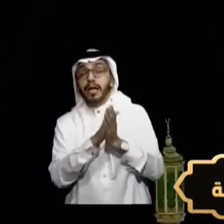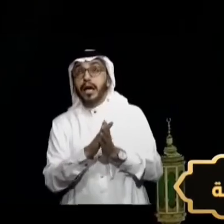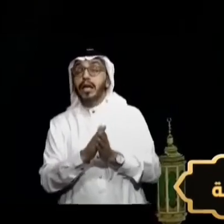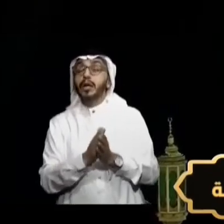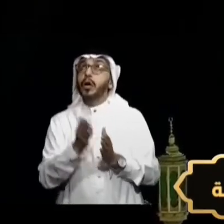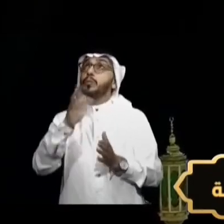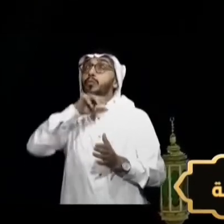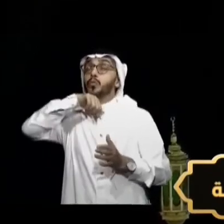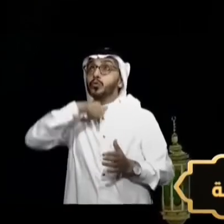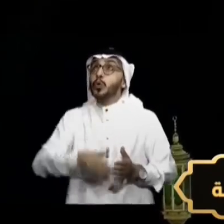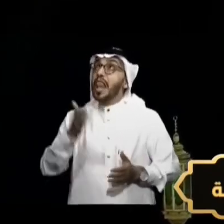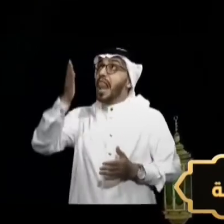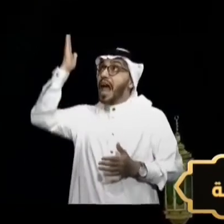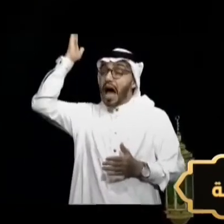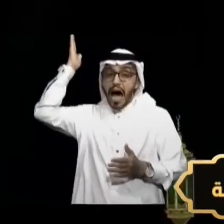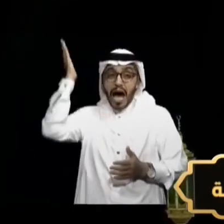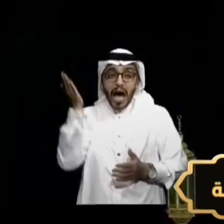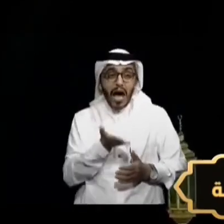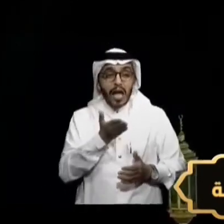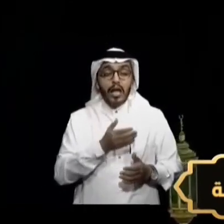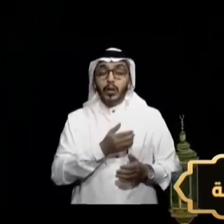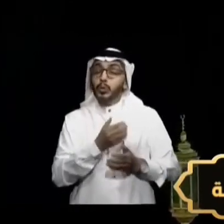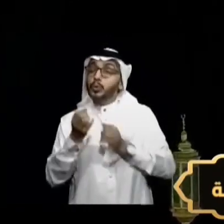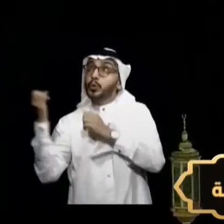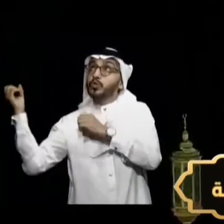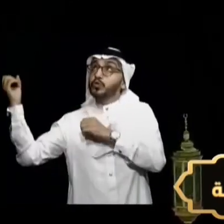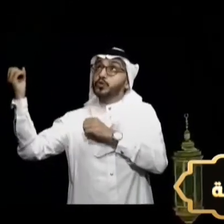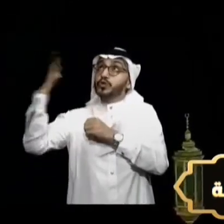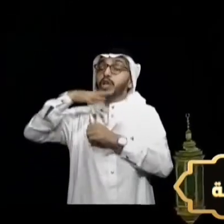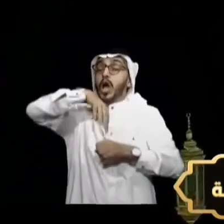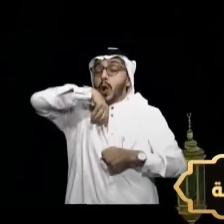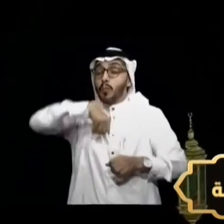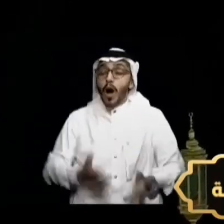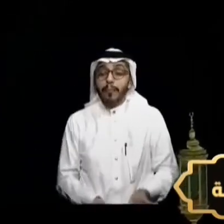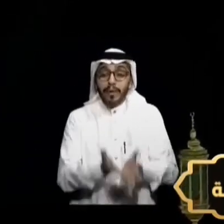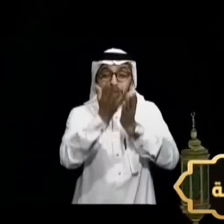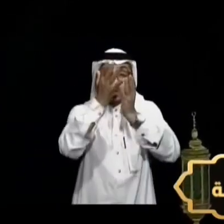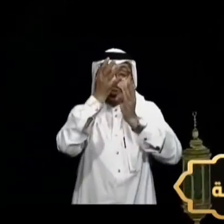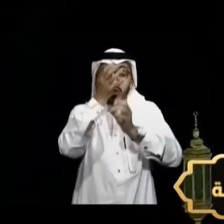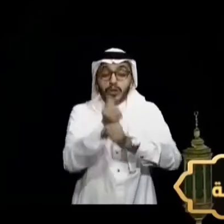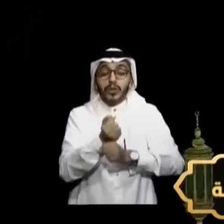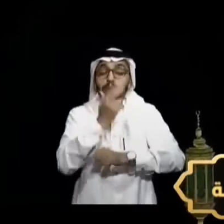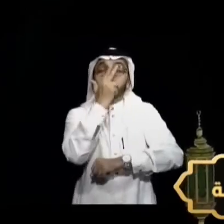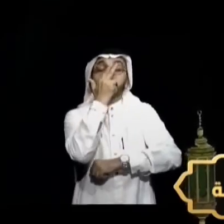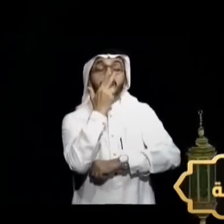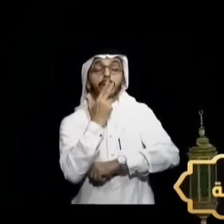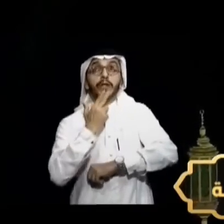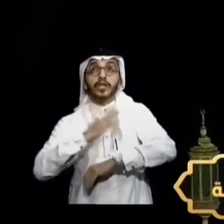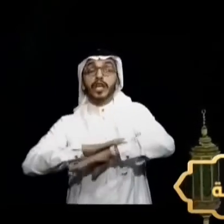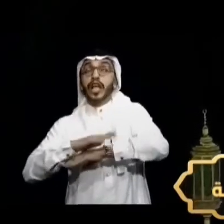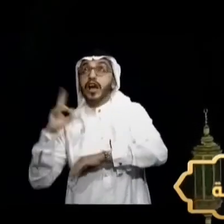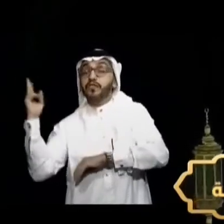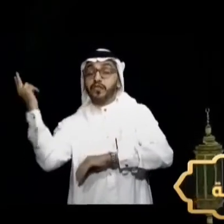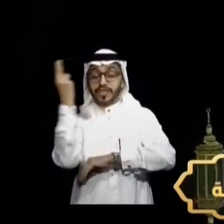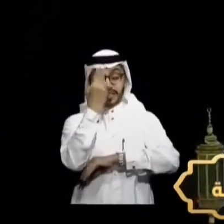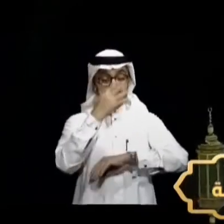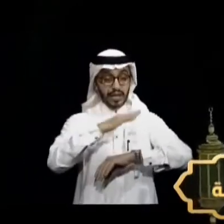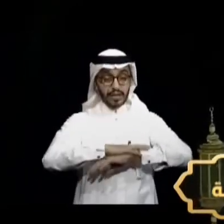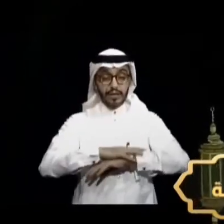من بلغ العلا بجلاله، سطع الدجى بجماله، شرفت جميع